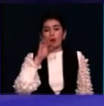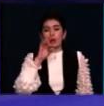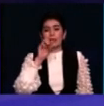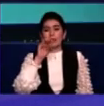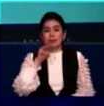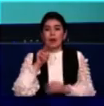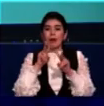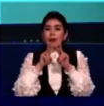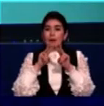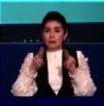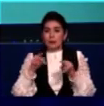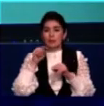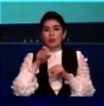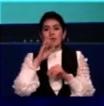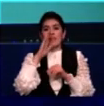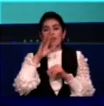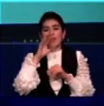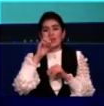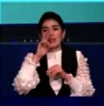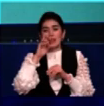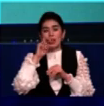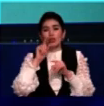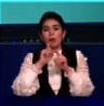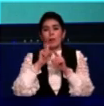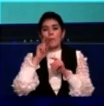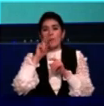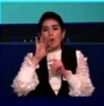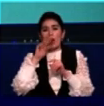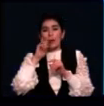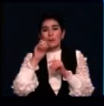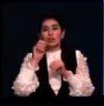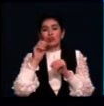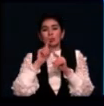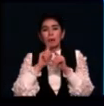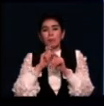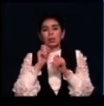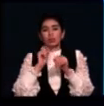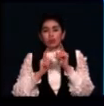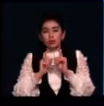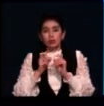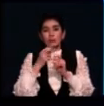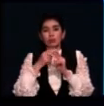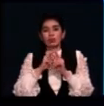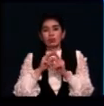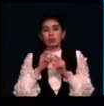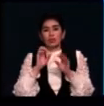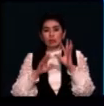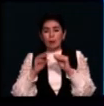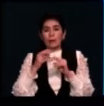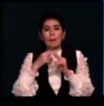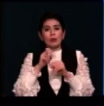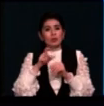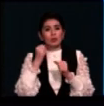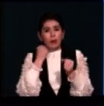Буям винил хлоридның полимері сопланады. Жүдеян пішық мақсулаты